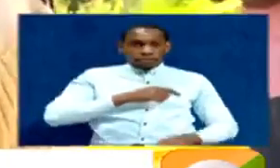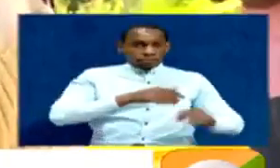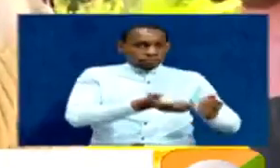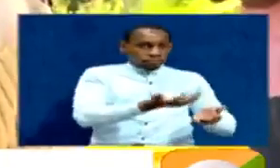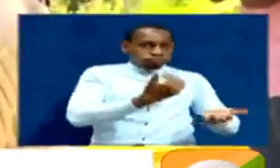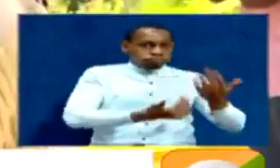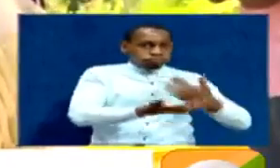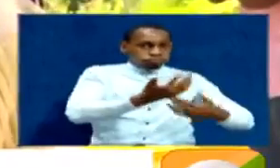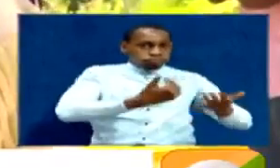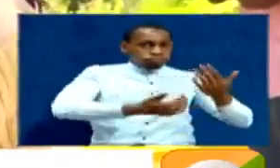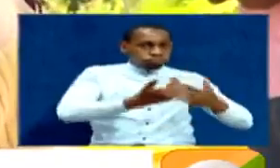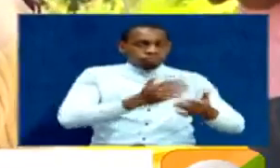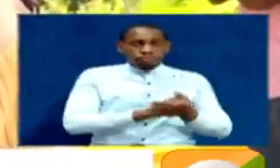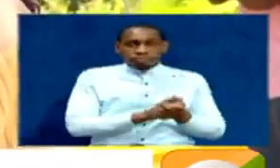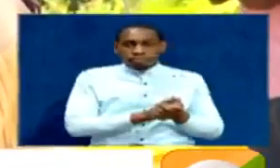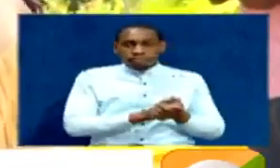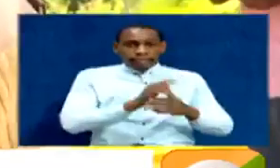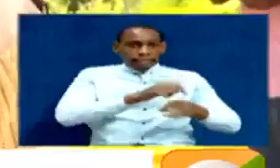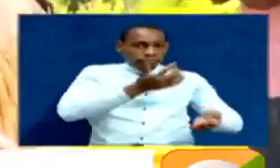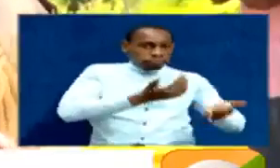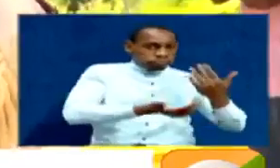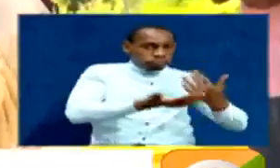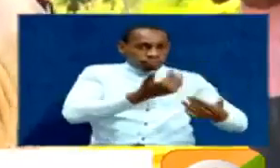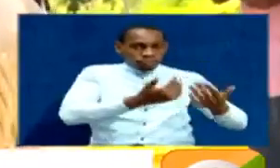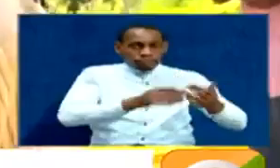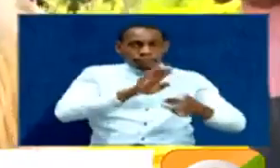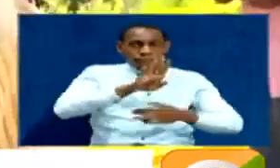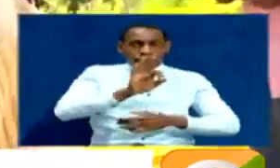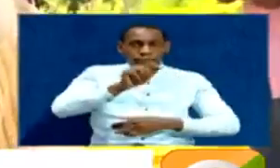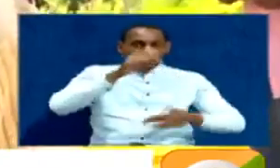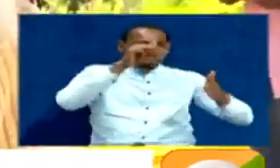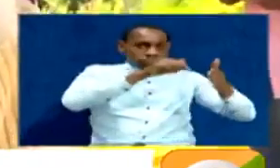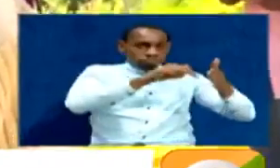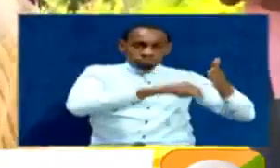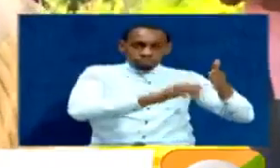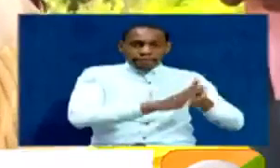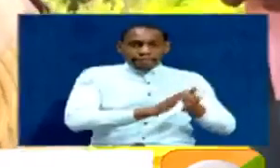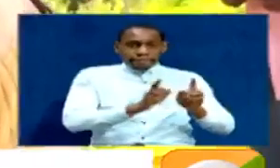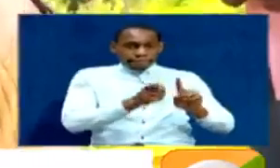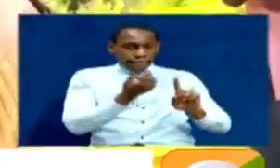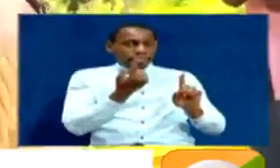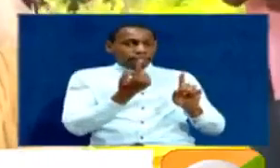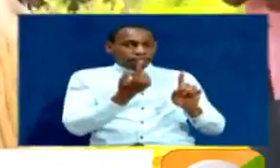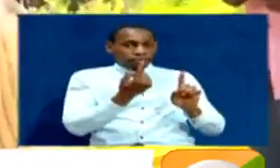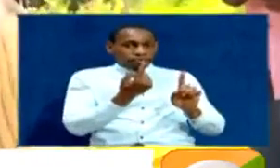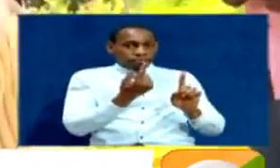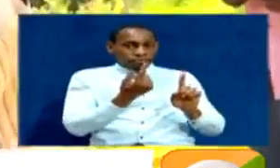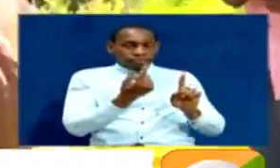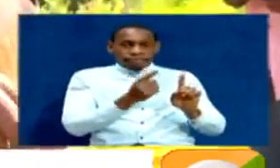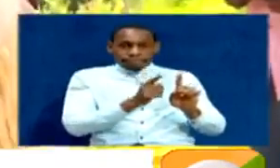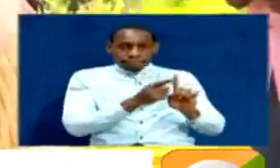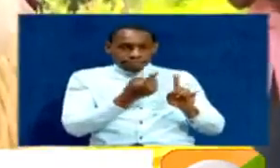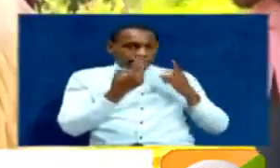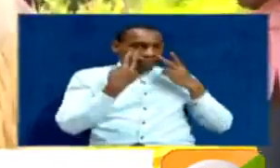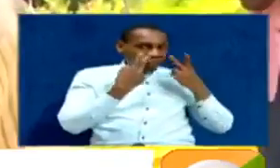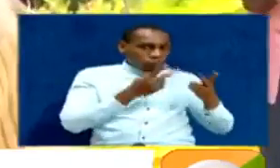tukachimbua na kuenda kama futi 4 ndio kitu ya kwanza ile